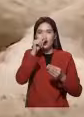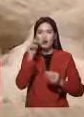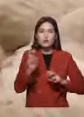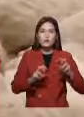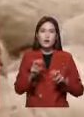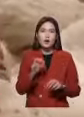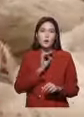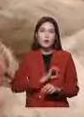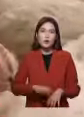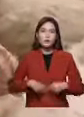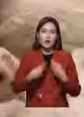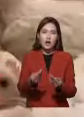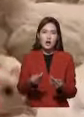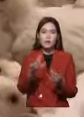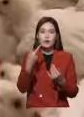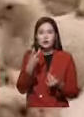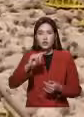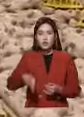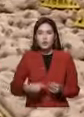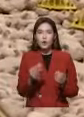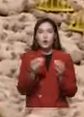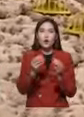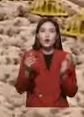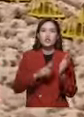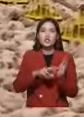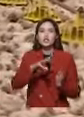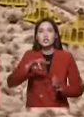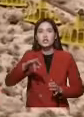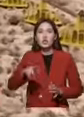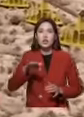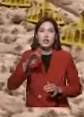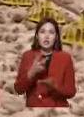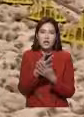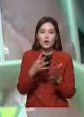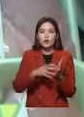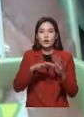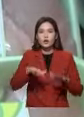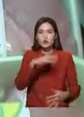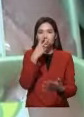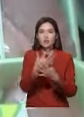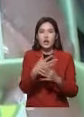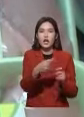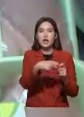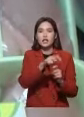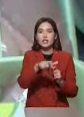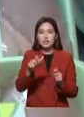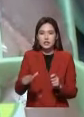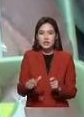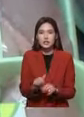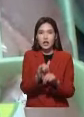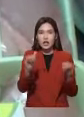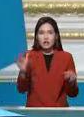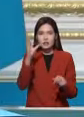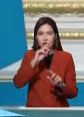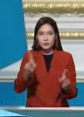пайдалануға беріледі. Осылайша 2,7 триллион теңге болатын 900-ге жуық инвестициялық жоба жүзеге